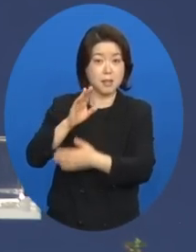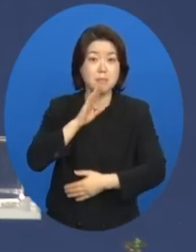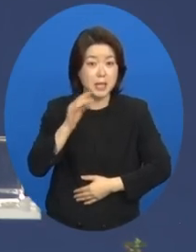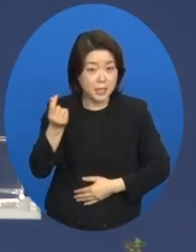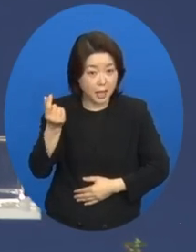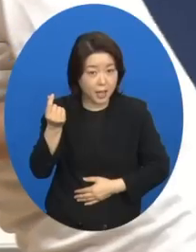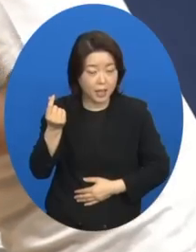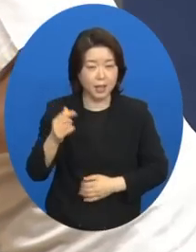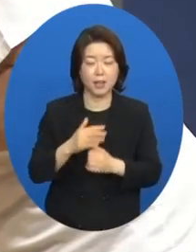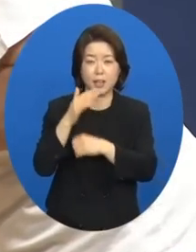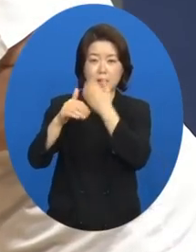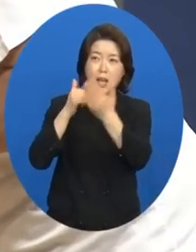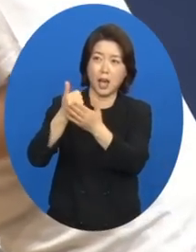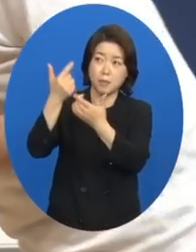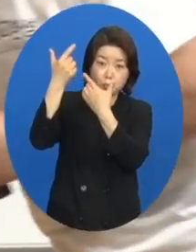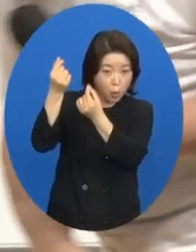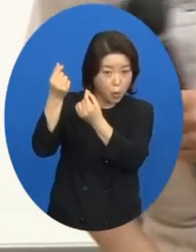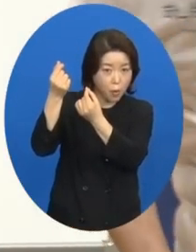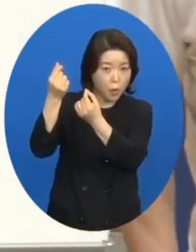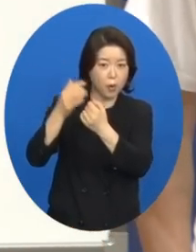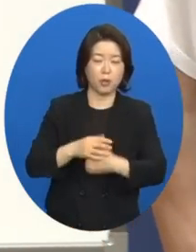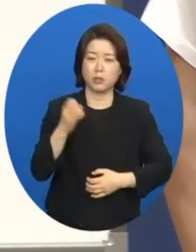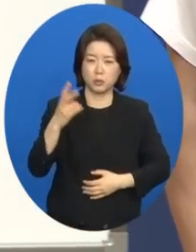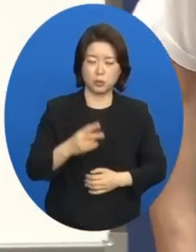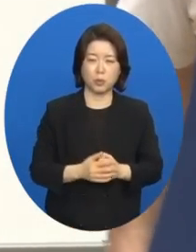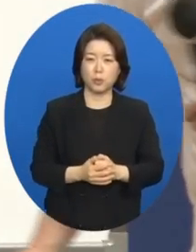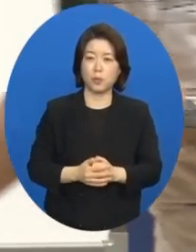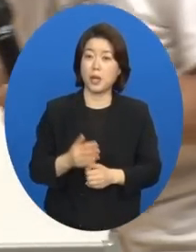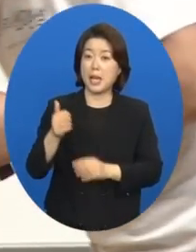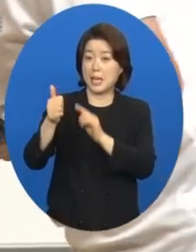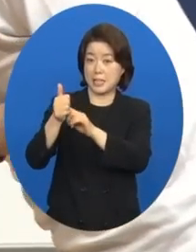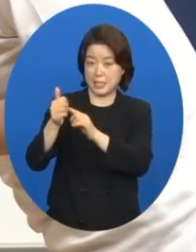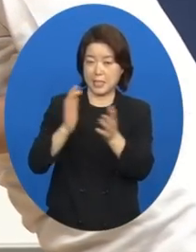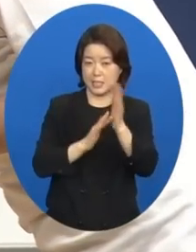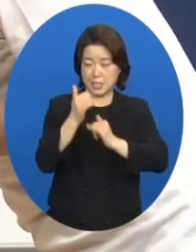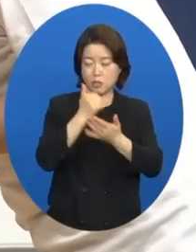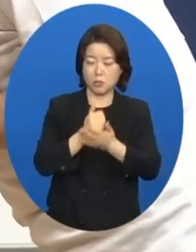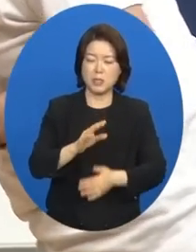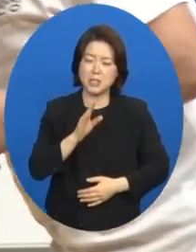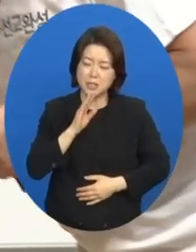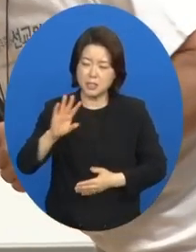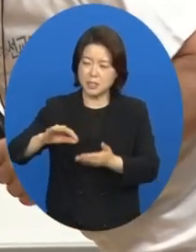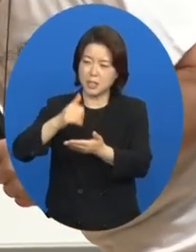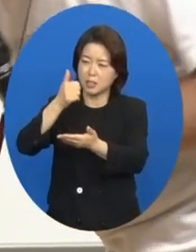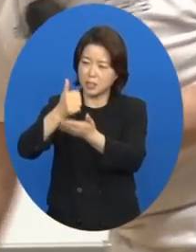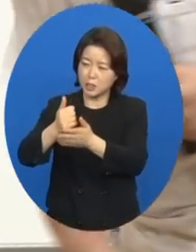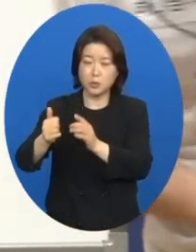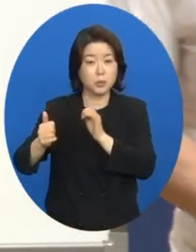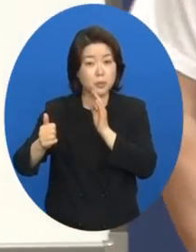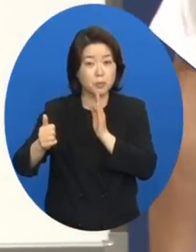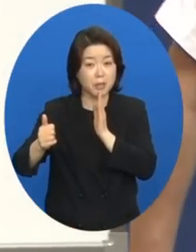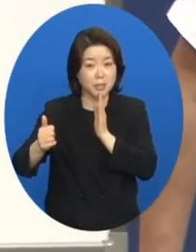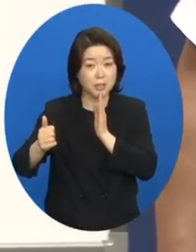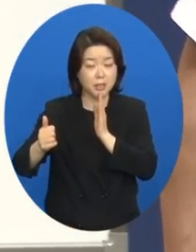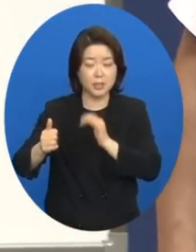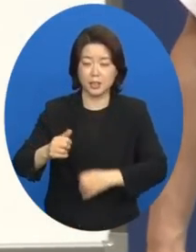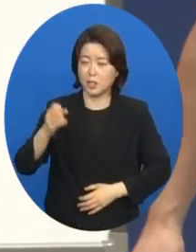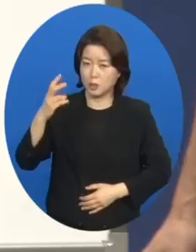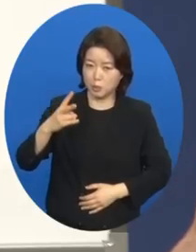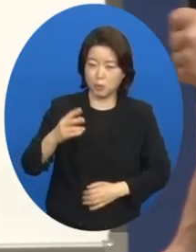그분은 하나님이신가? 그리고 그분은 정말 그리스도이신가? 그리고 그 다음에